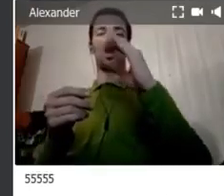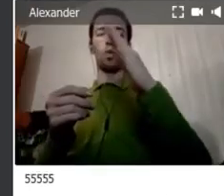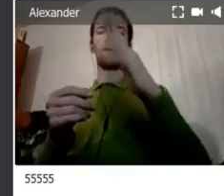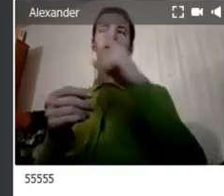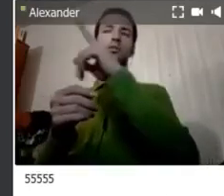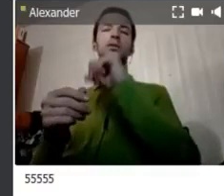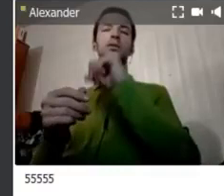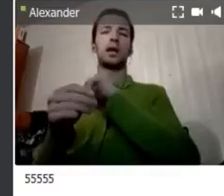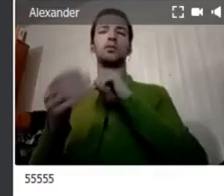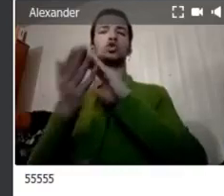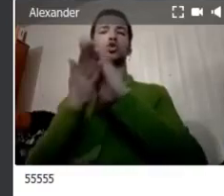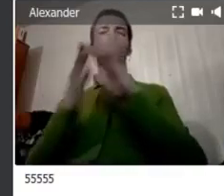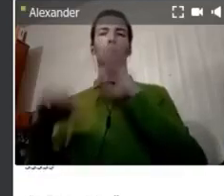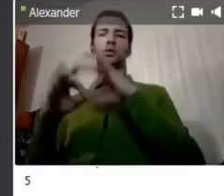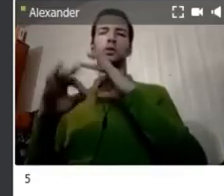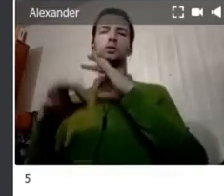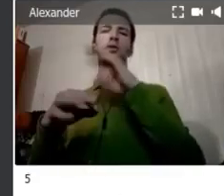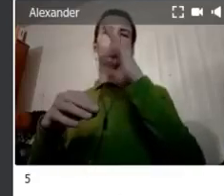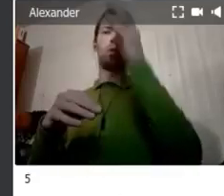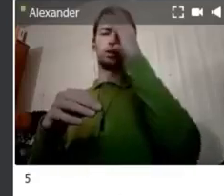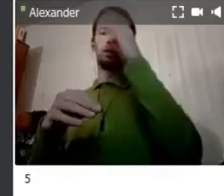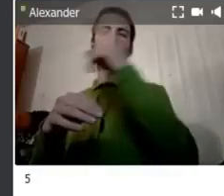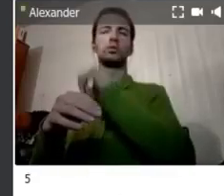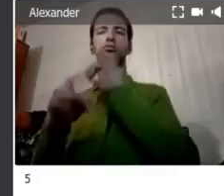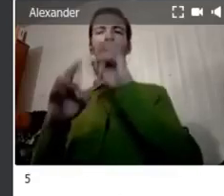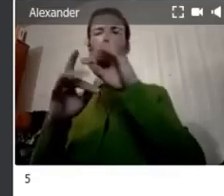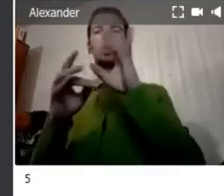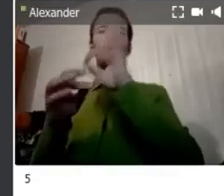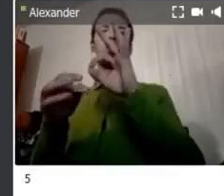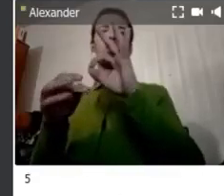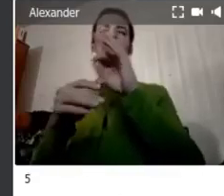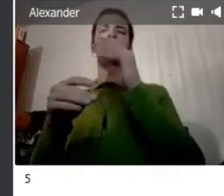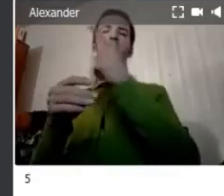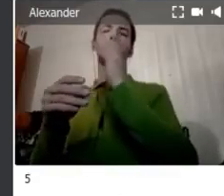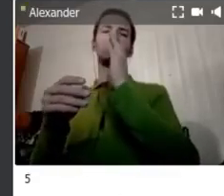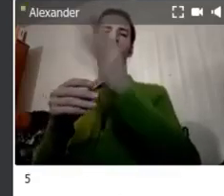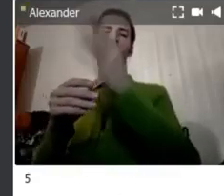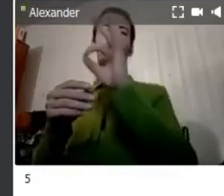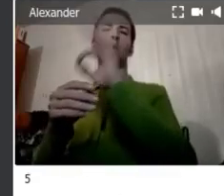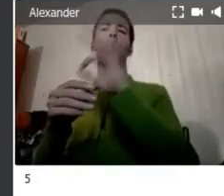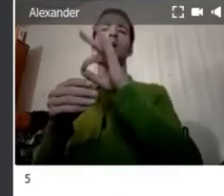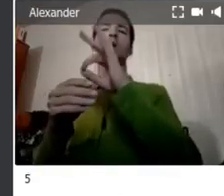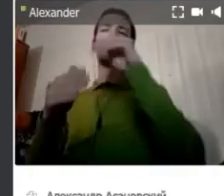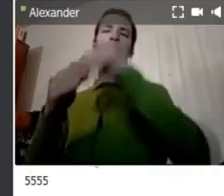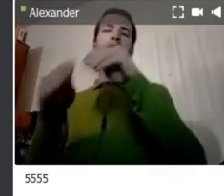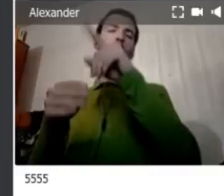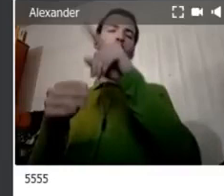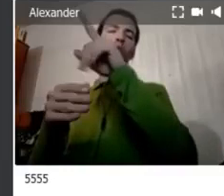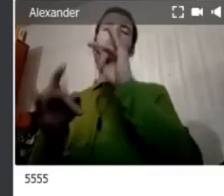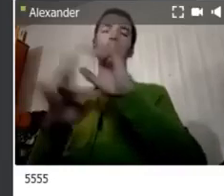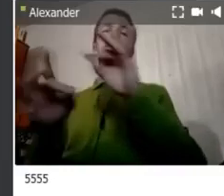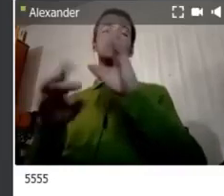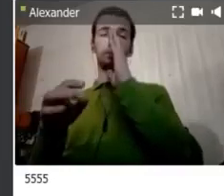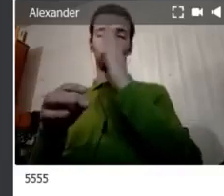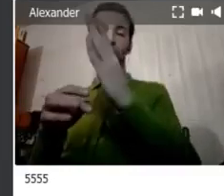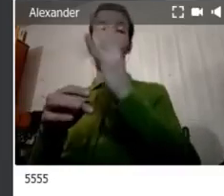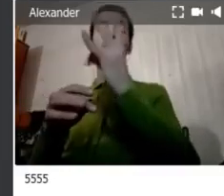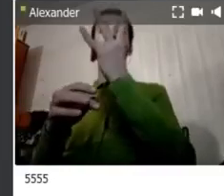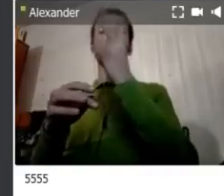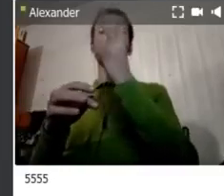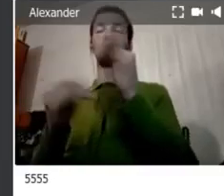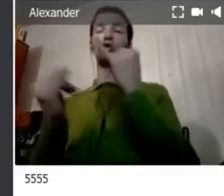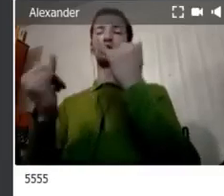уже моей речи Олег Ульянов расскажет вам о возможностях пассивного заработка, то есть без